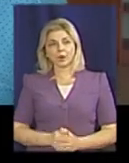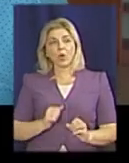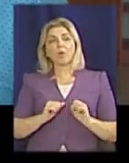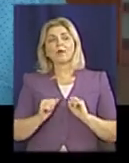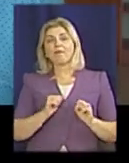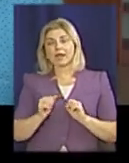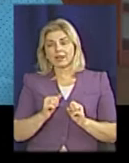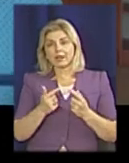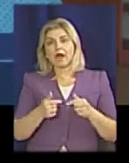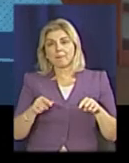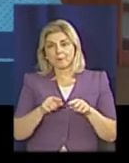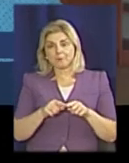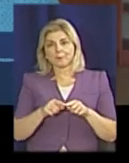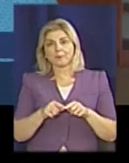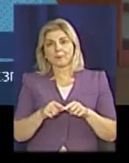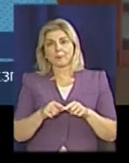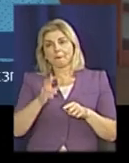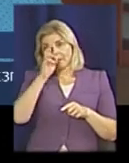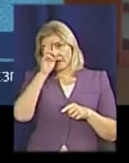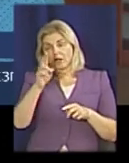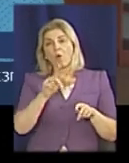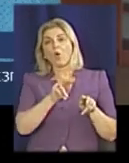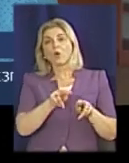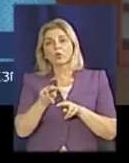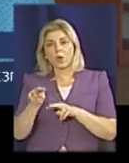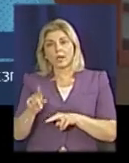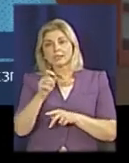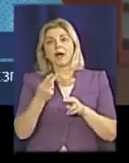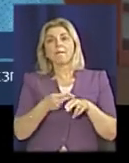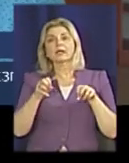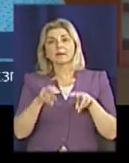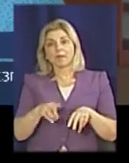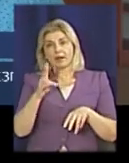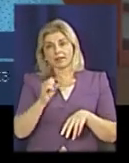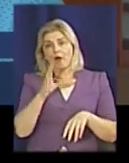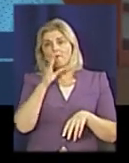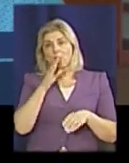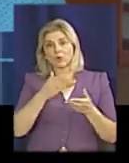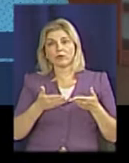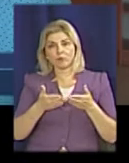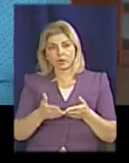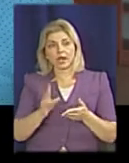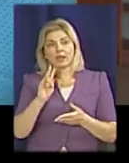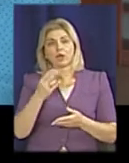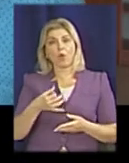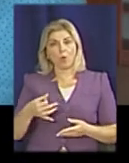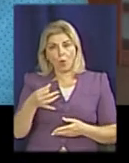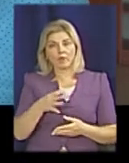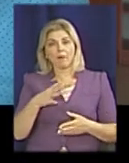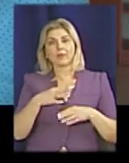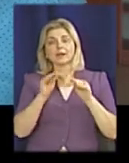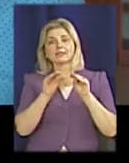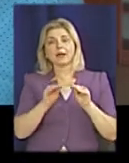Управлінням, відділом державного контролю та нагляду за безпекою на водному транспорті управління Укртрансбезпеки Миколаївської області було